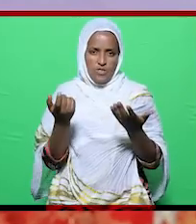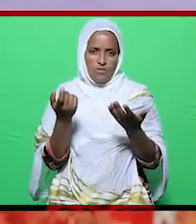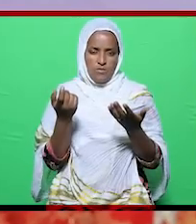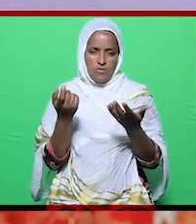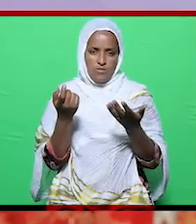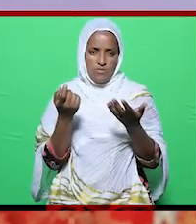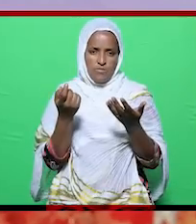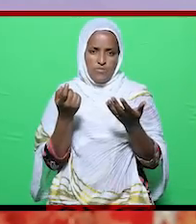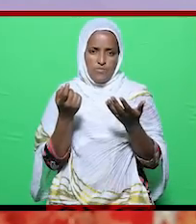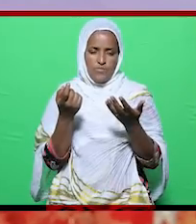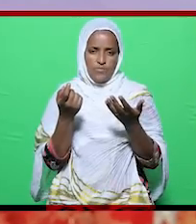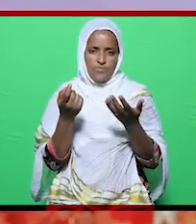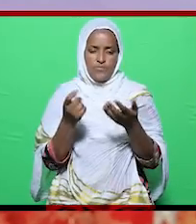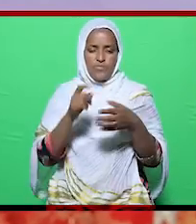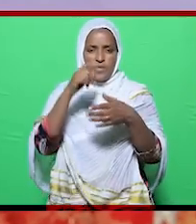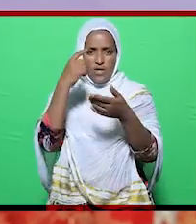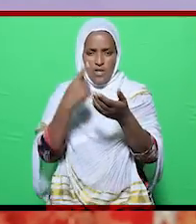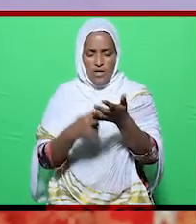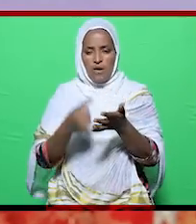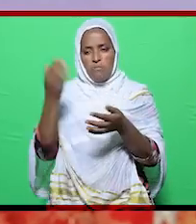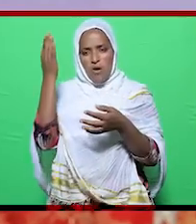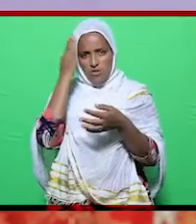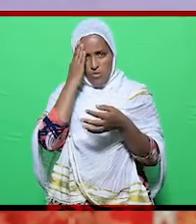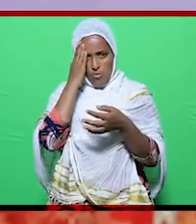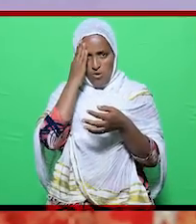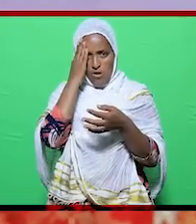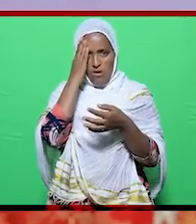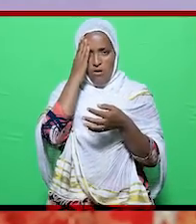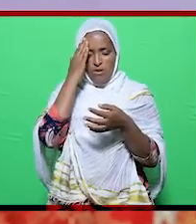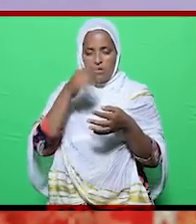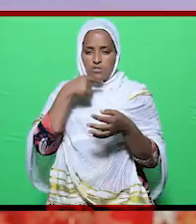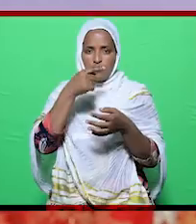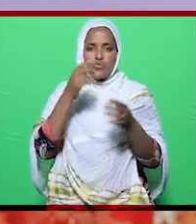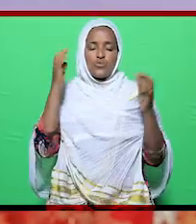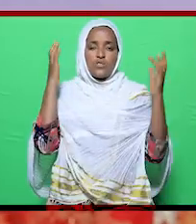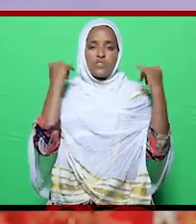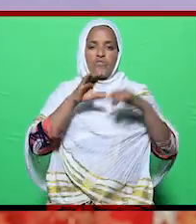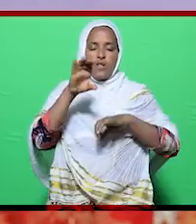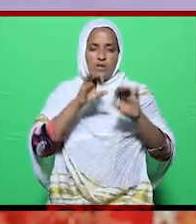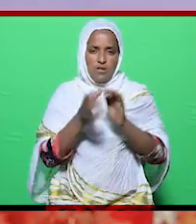ኦርቶዶክሳዊ ቅዱሳት ሥዕላትን የሚስል ሰው መጀመሪያ ኦርቶዶክስ መሆን አለበት።